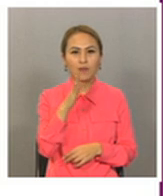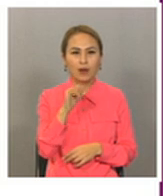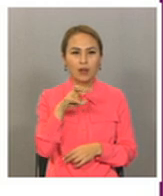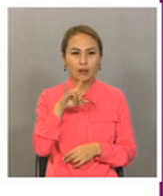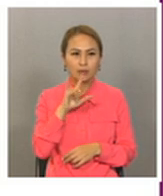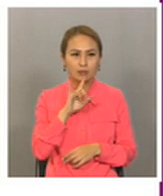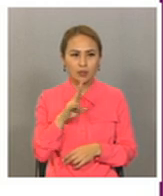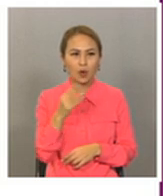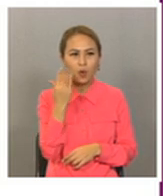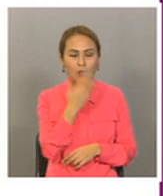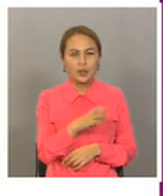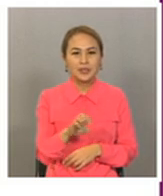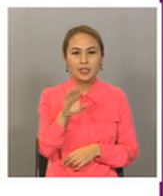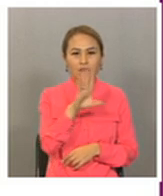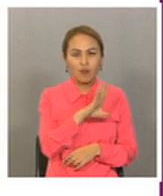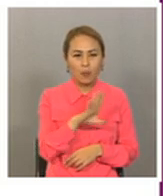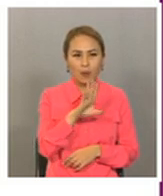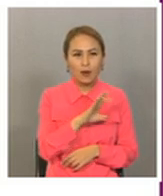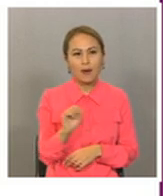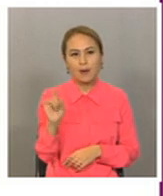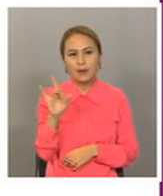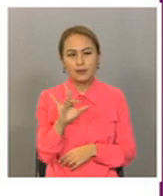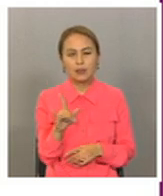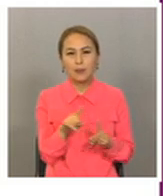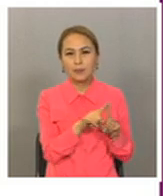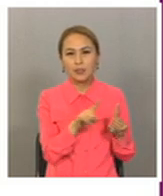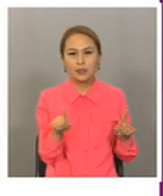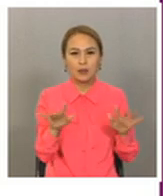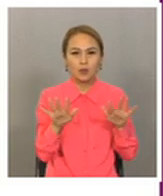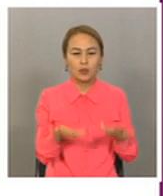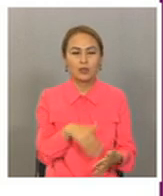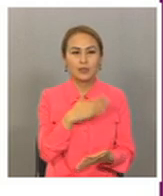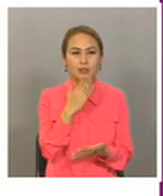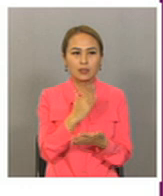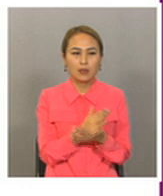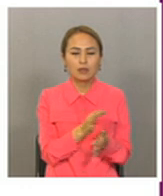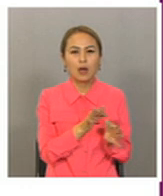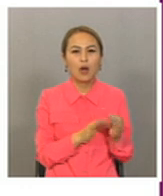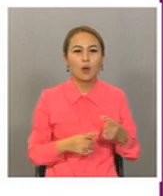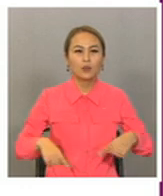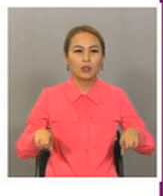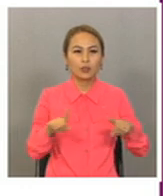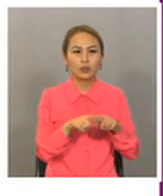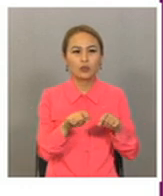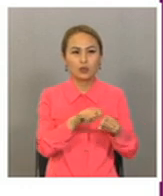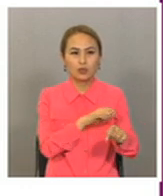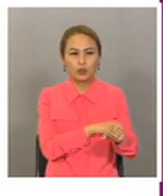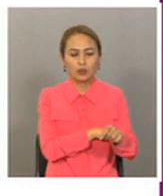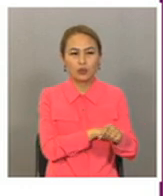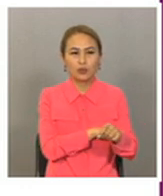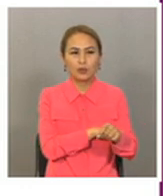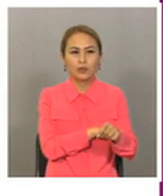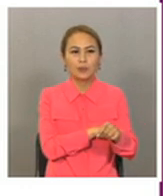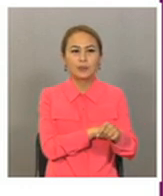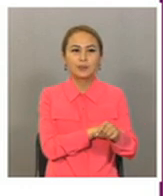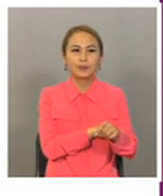Ол Европа мен Азия аралығында орналасқан. Ауданы – ұзындығы. Яғни